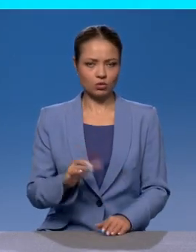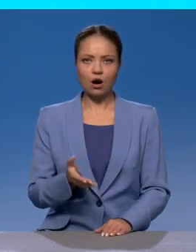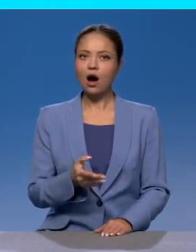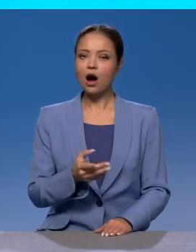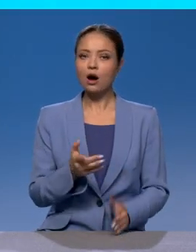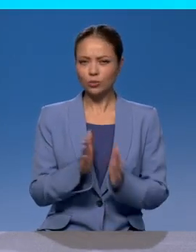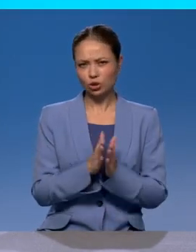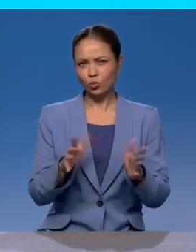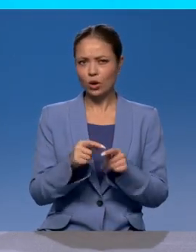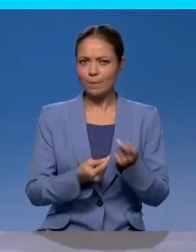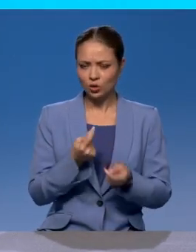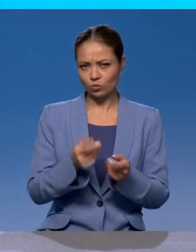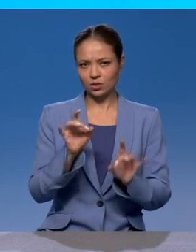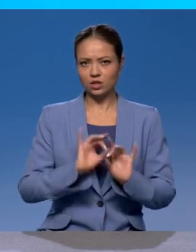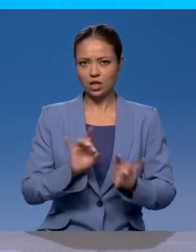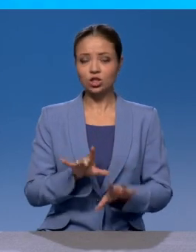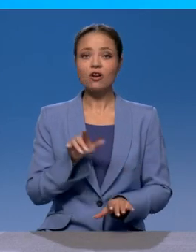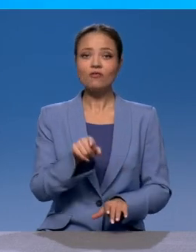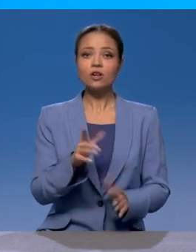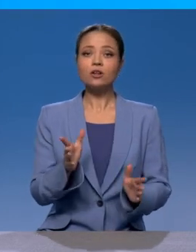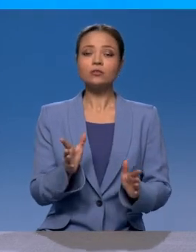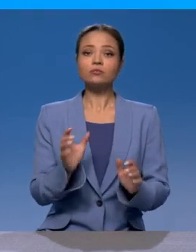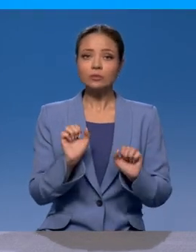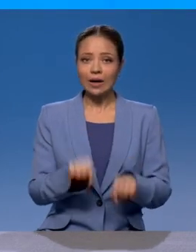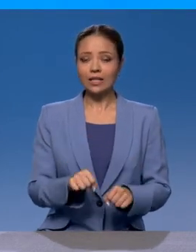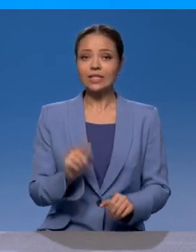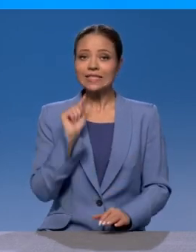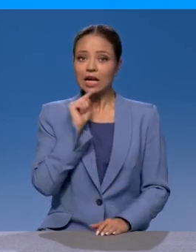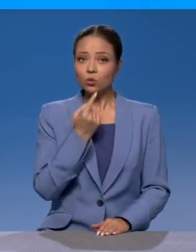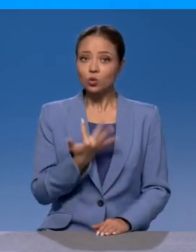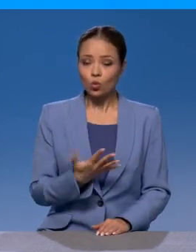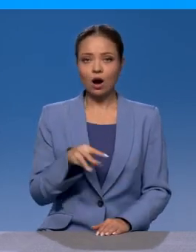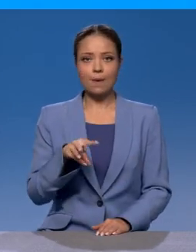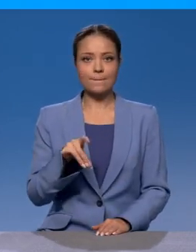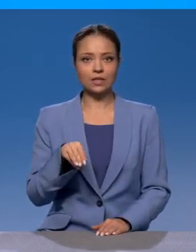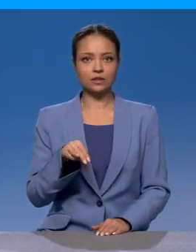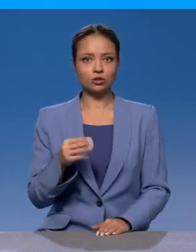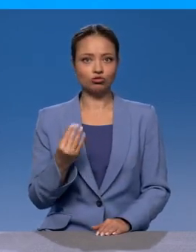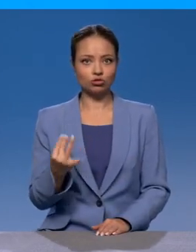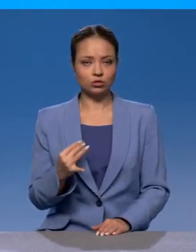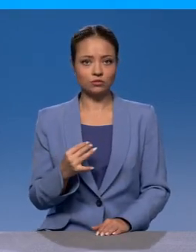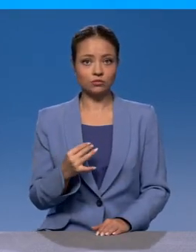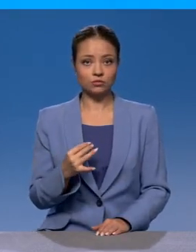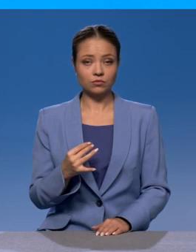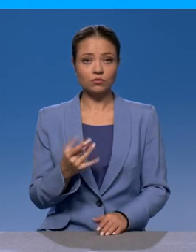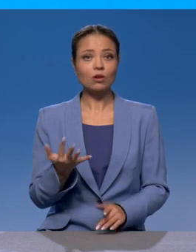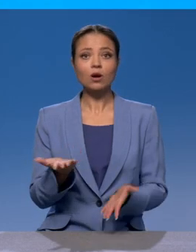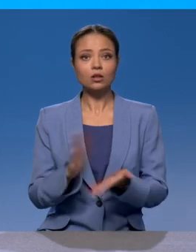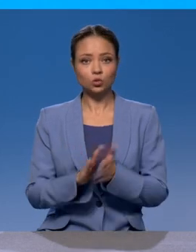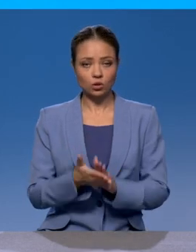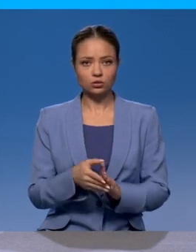удалось сэкономить и какая ситуация в Мытищах? Сколько нам выделили субсидию, да, угу. Имеете в